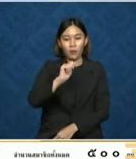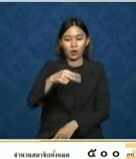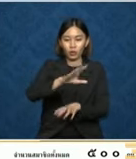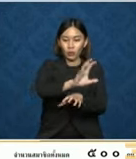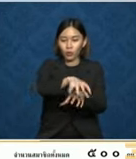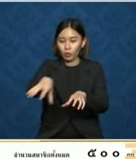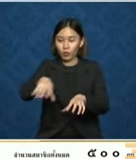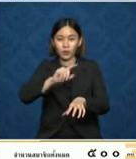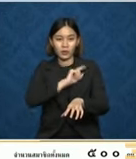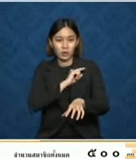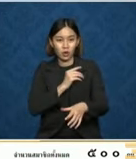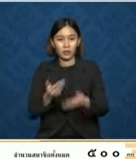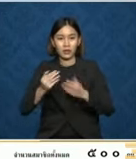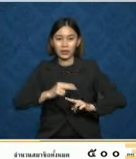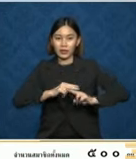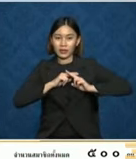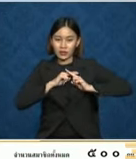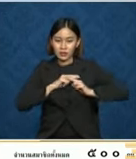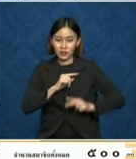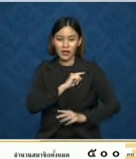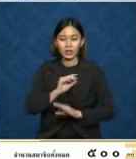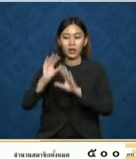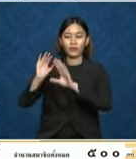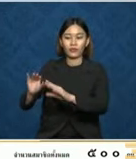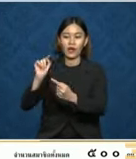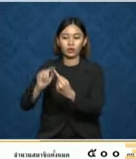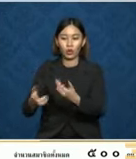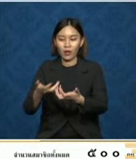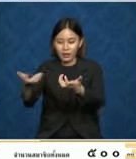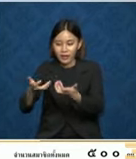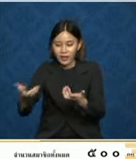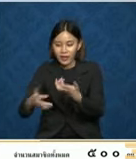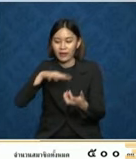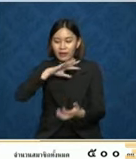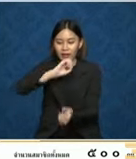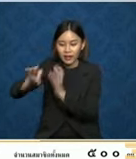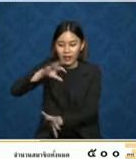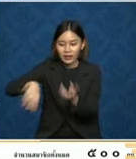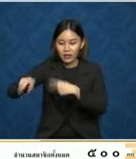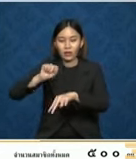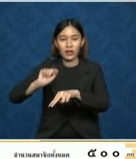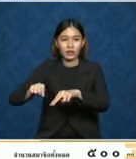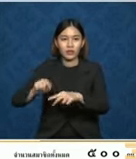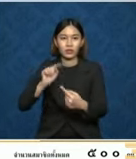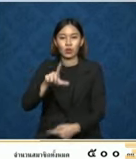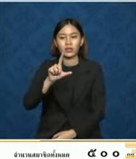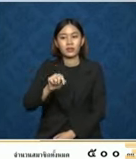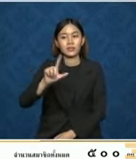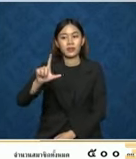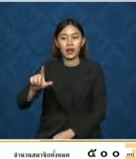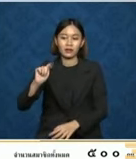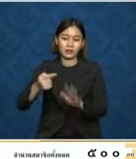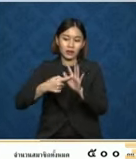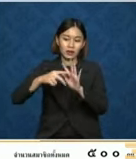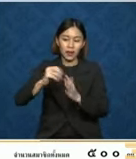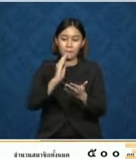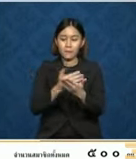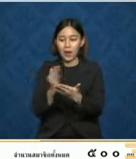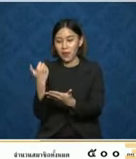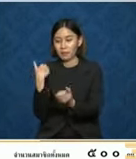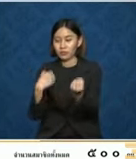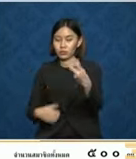ท้องถิ่นหรือเอกชนที่ได้รับมอบหมายในการคัดแยกหรือกำจัดขยะ ซึ่งในส่วนของ20ล้านตันนี้ครับจะถูกแบ่งออ